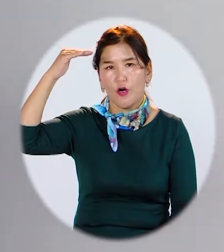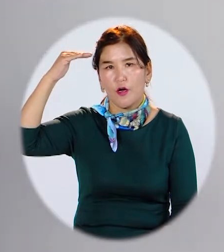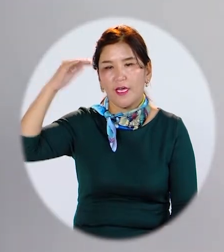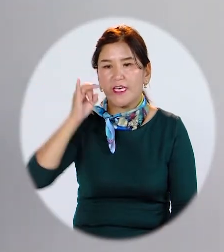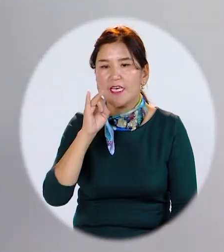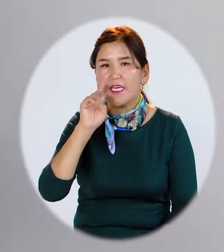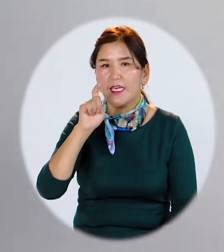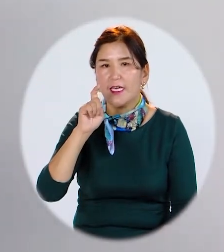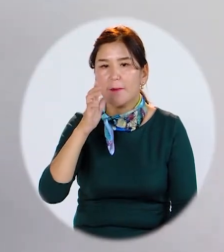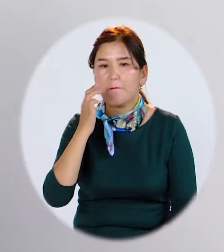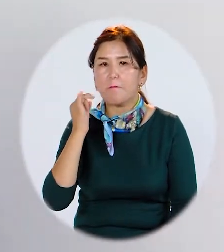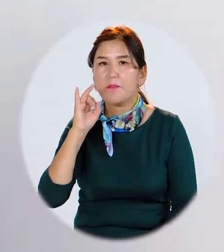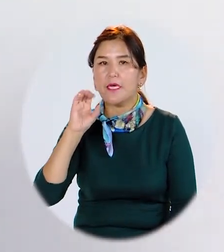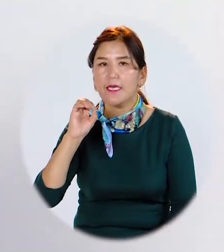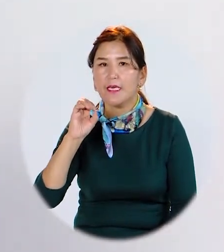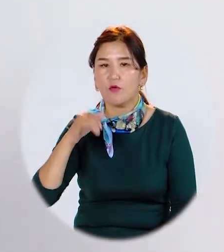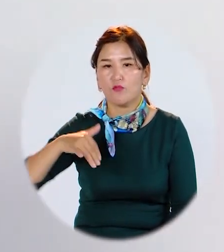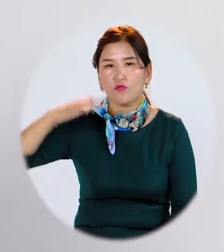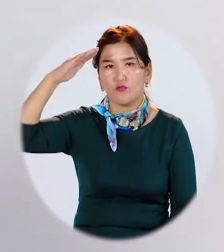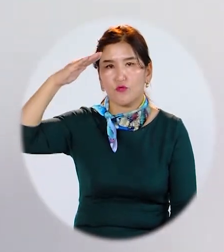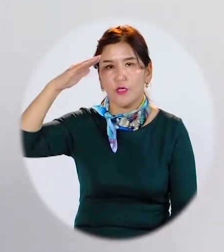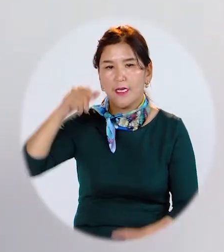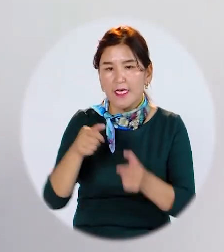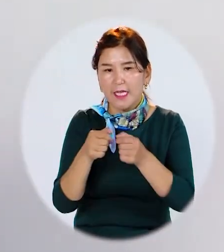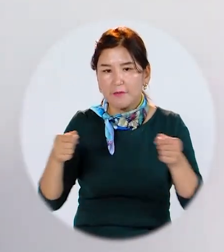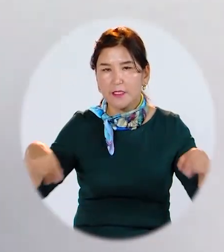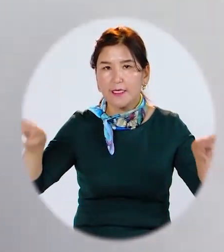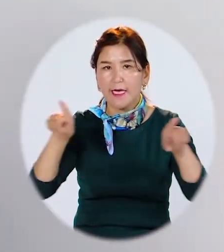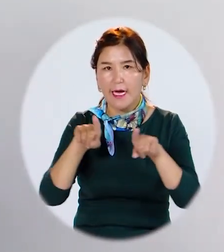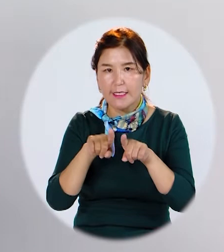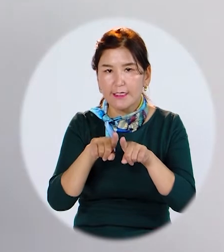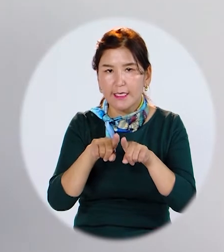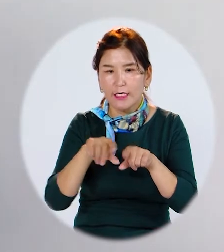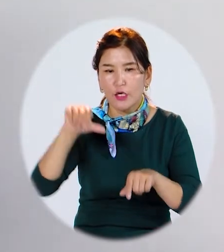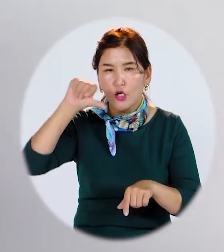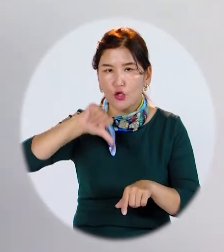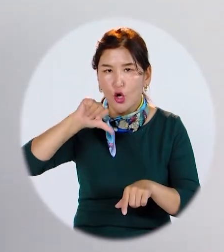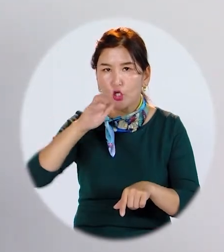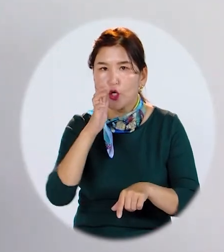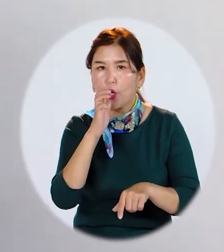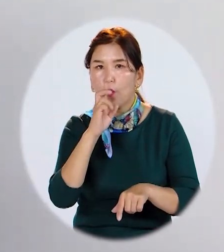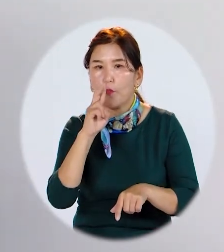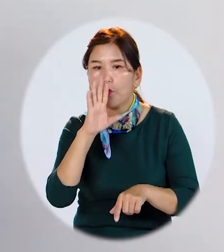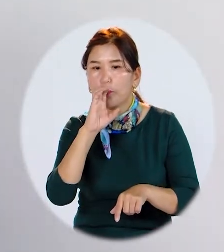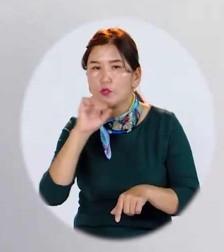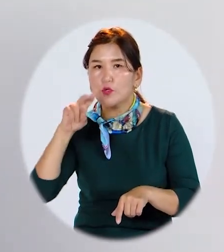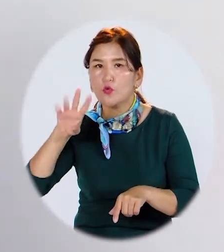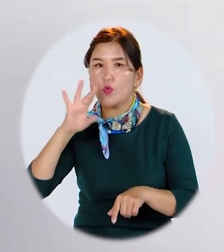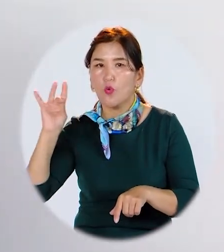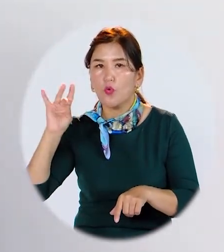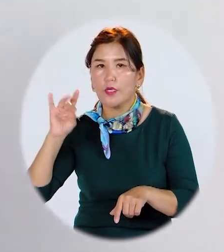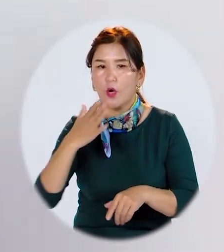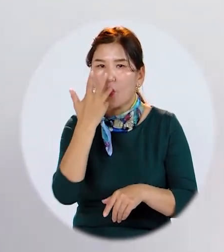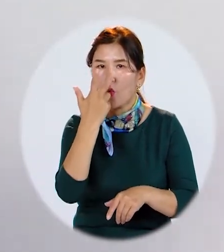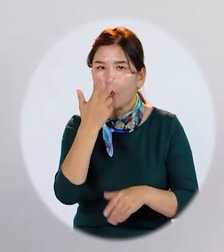биенийхээ үүсний өндрийн хэмжээтэйгээр энэ бүслүүрийн өөрөөр хэлэх юм бол доод бүслүүрийн энэ хэмжээг 3 яваасны 1-тэй тэнцэх хэмжээтэй